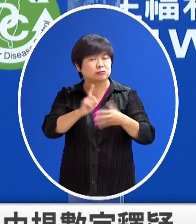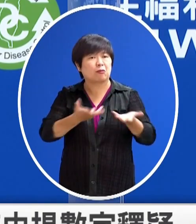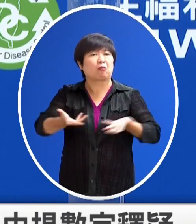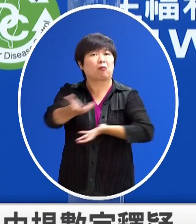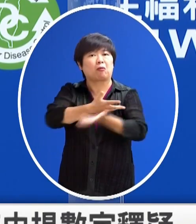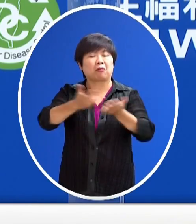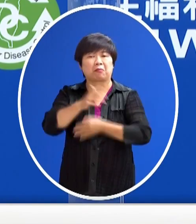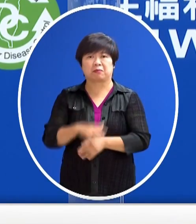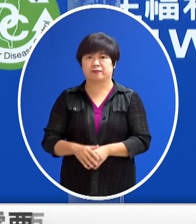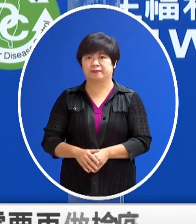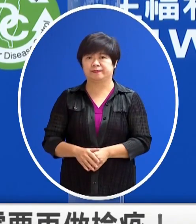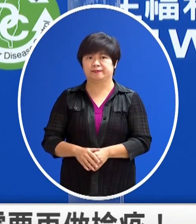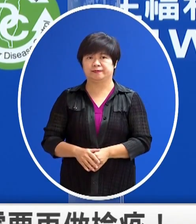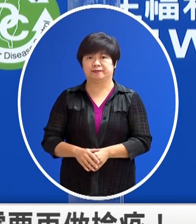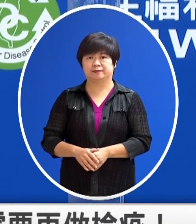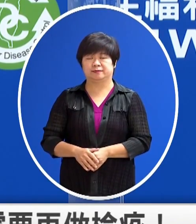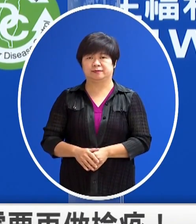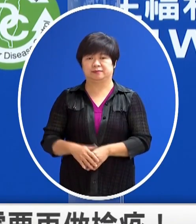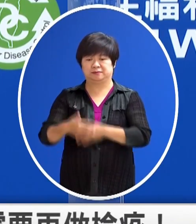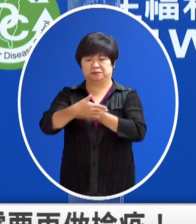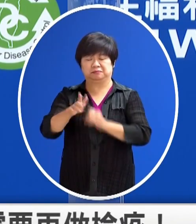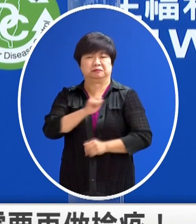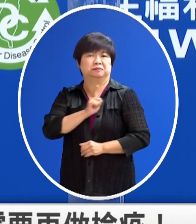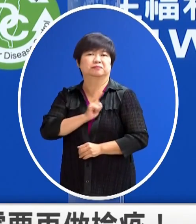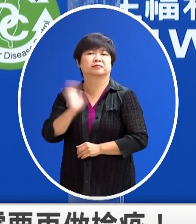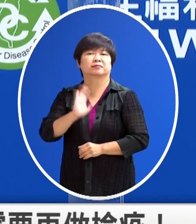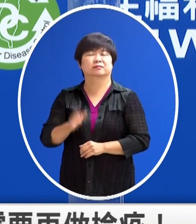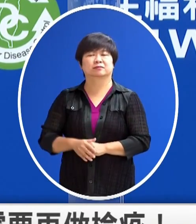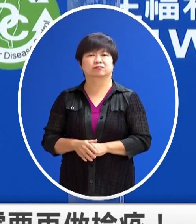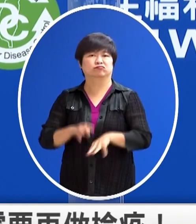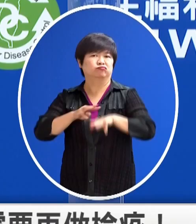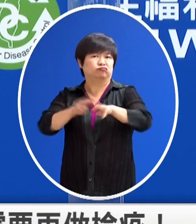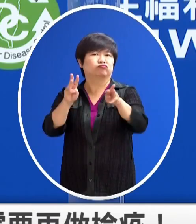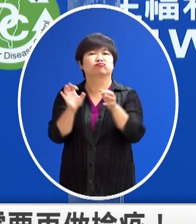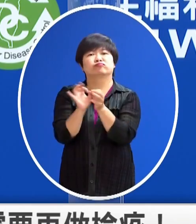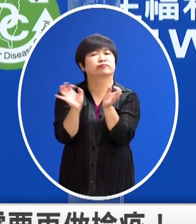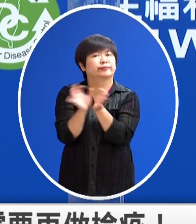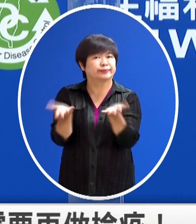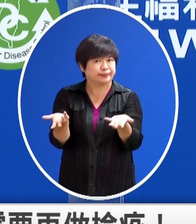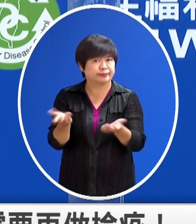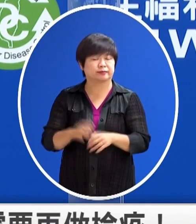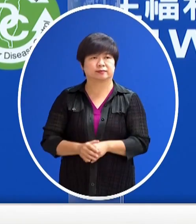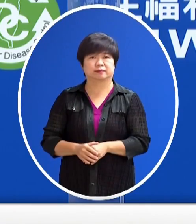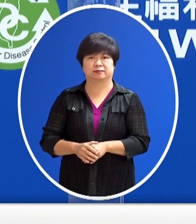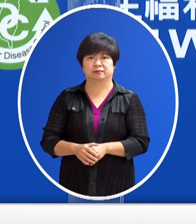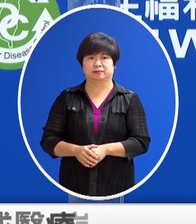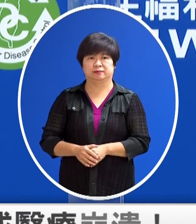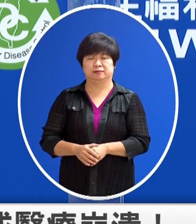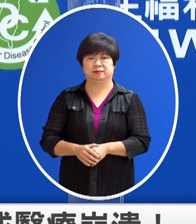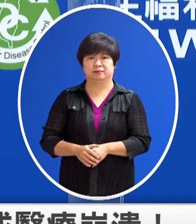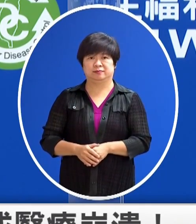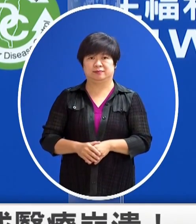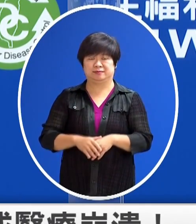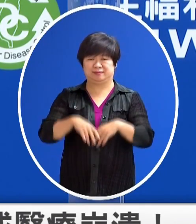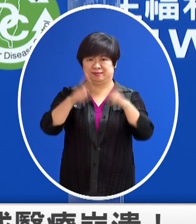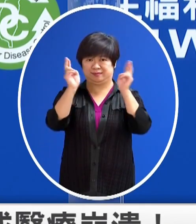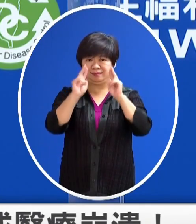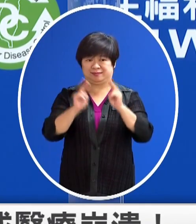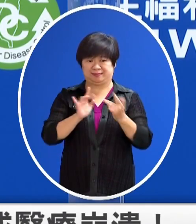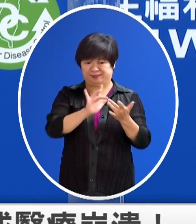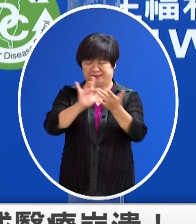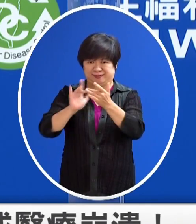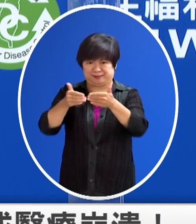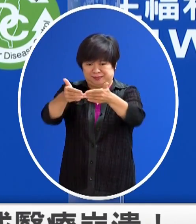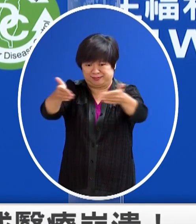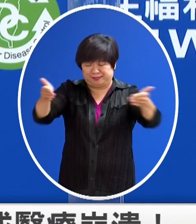大家就不用再一人一这一室了，反正你出去你也没有跑到这外面去，栅栏那个电子在这围里也不会